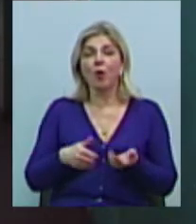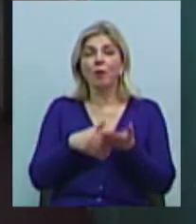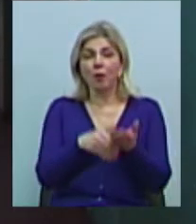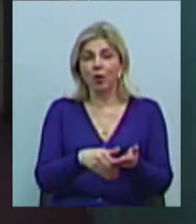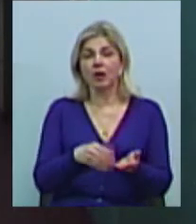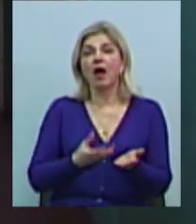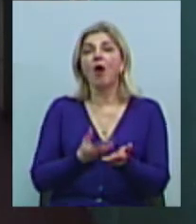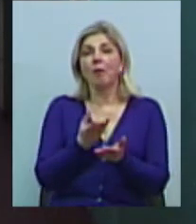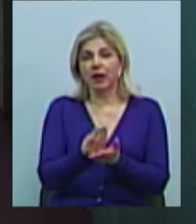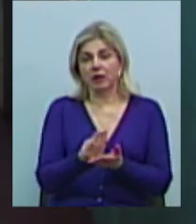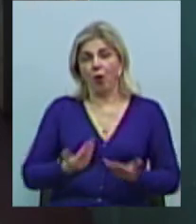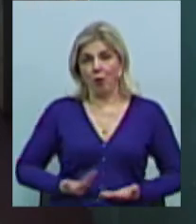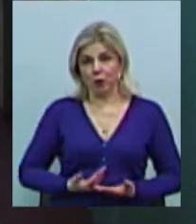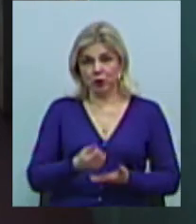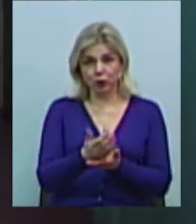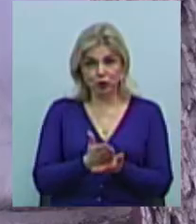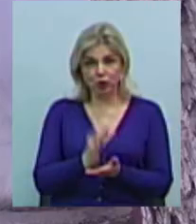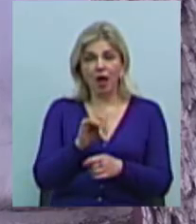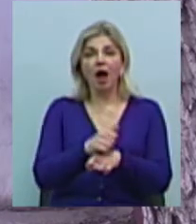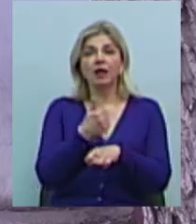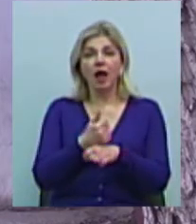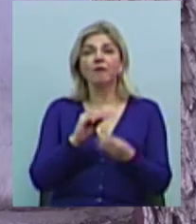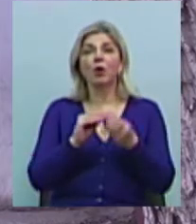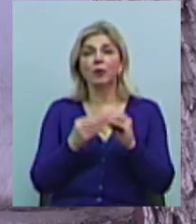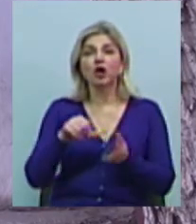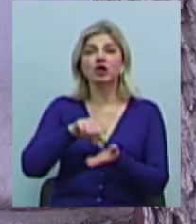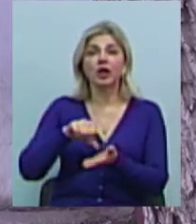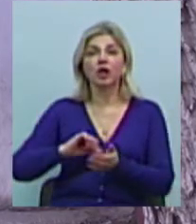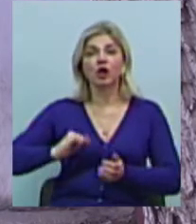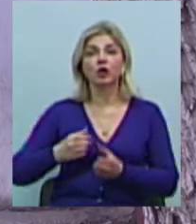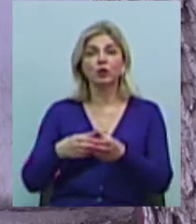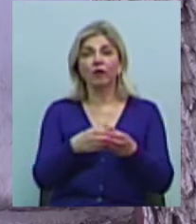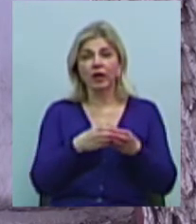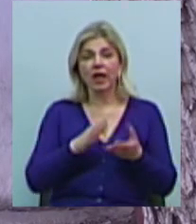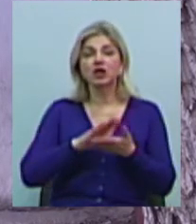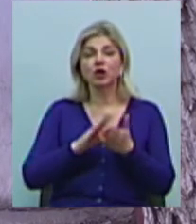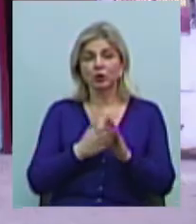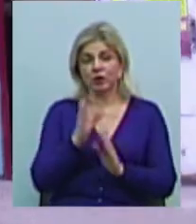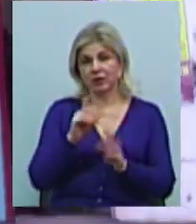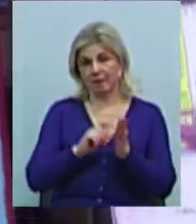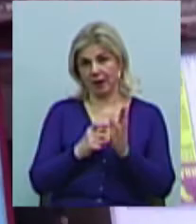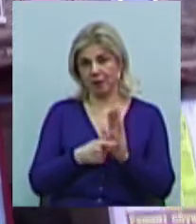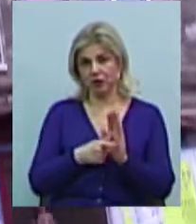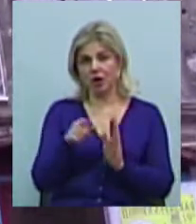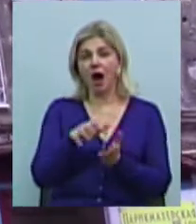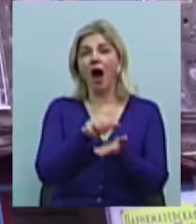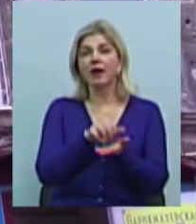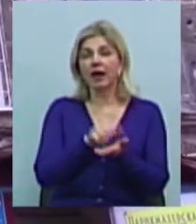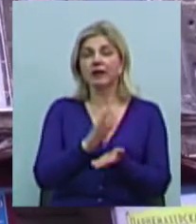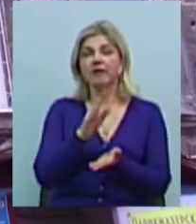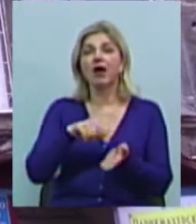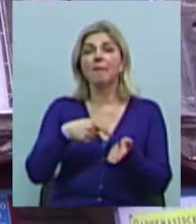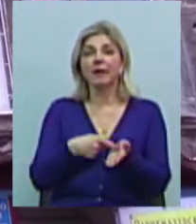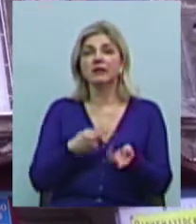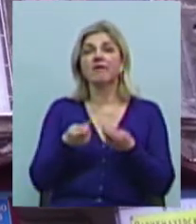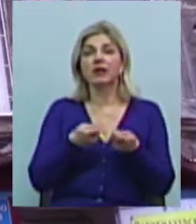оплати комунальних послуг. Та головною проблемою члени товариства все ж називають ситуацію з приміщенням. Товариство орендує його у місцевої влади